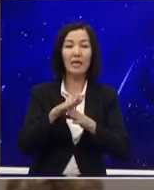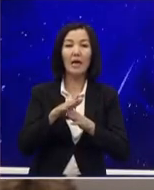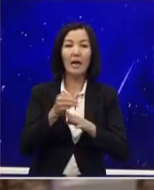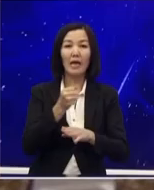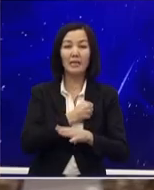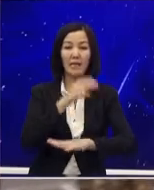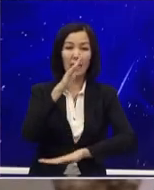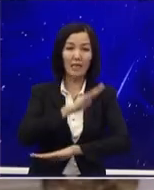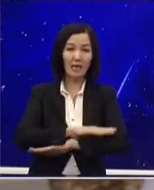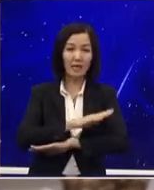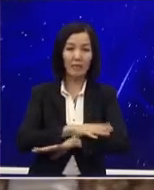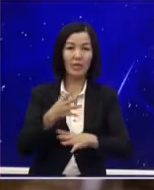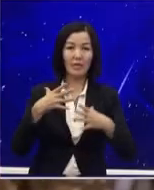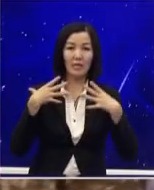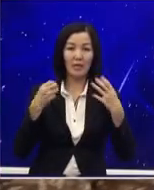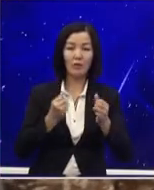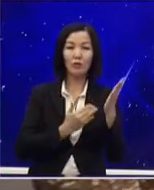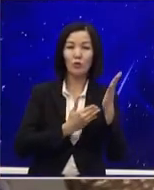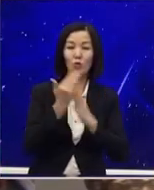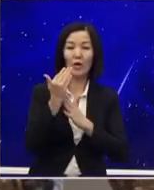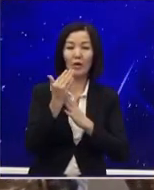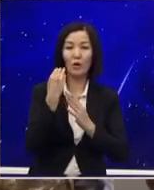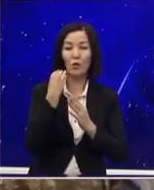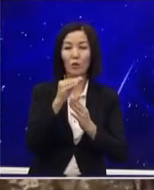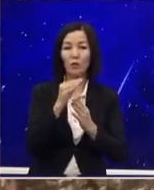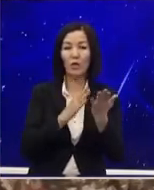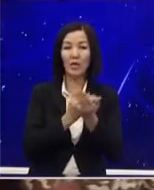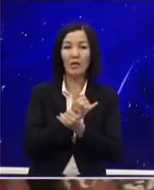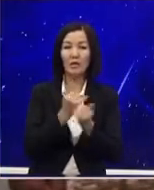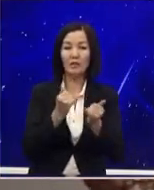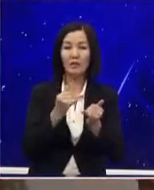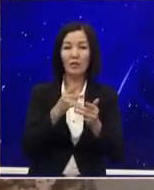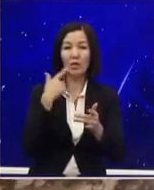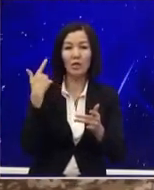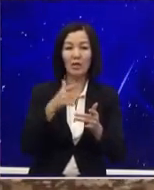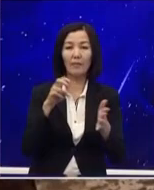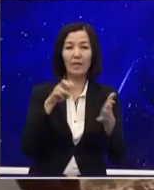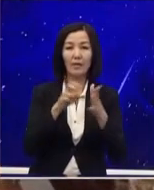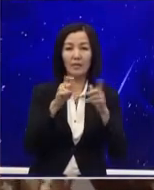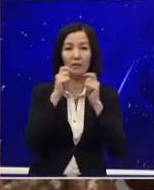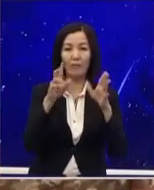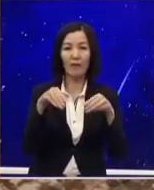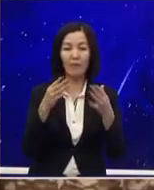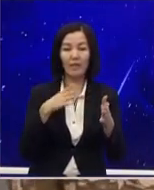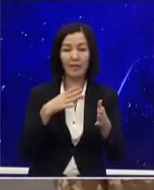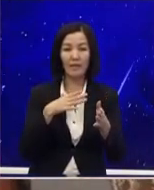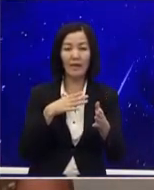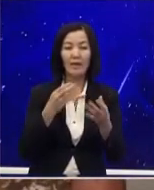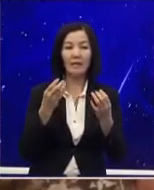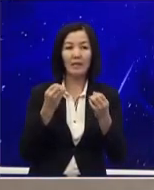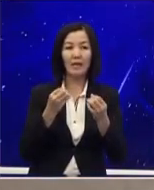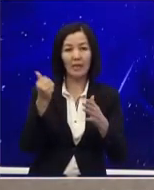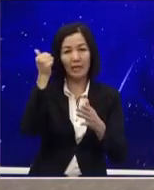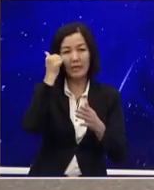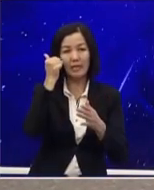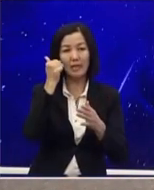және дене даярлықтағы жоғарғы көрсеткіштері үшін әскери қызметшілер грамота, алғыс хаттар мен марапатталды. Сонымен қатар оларға